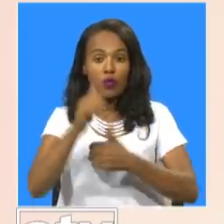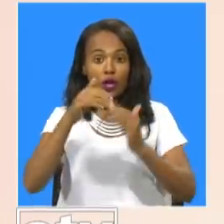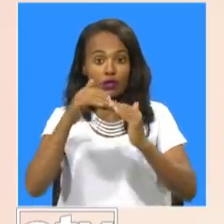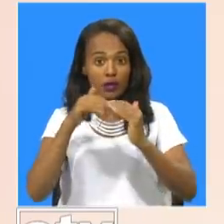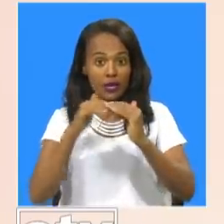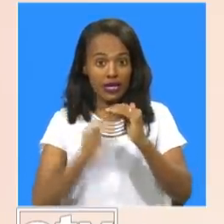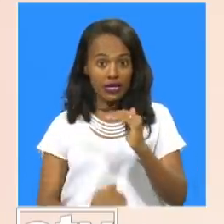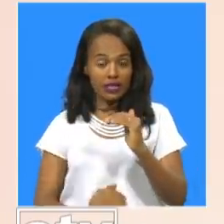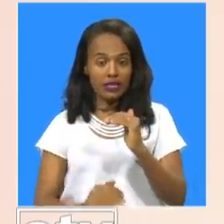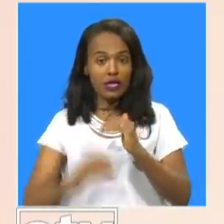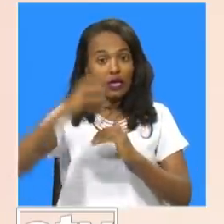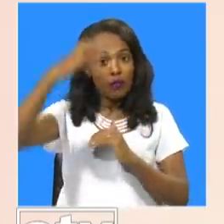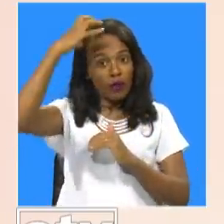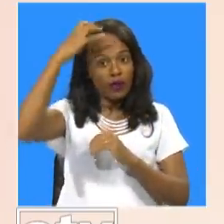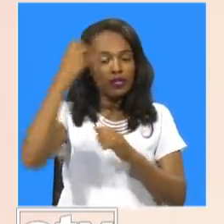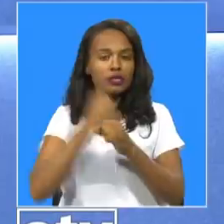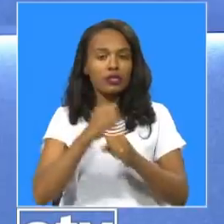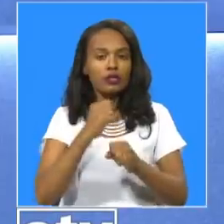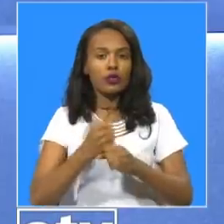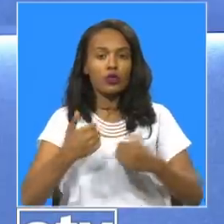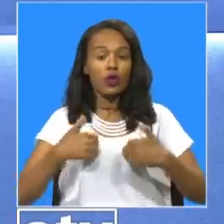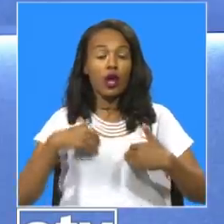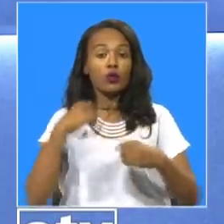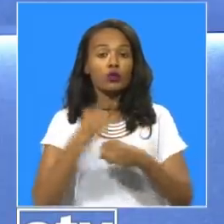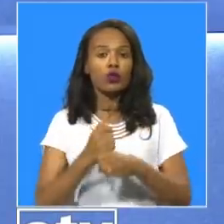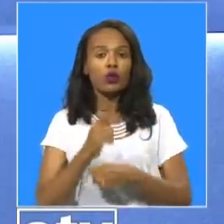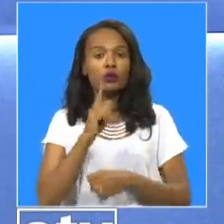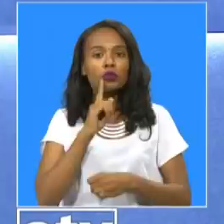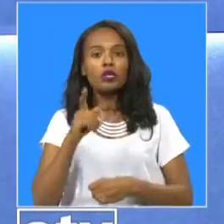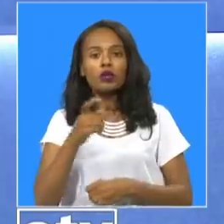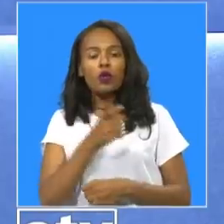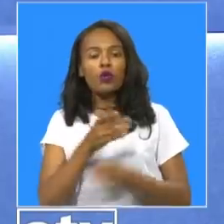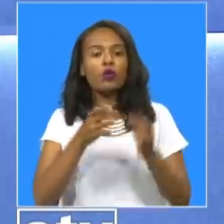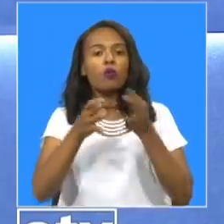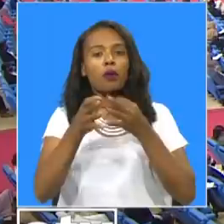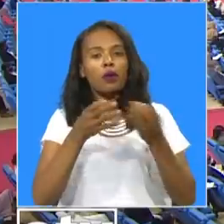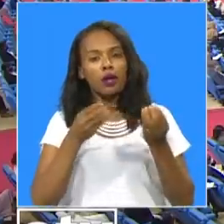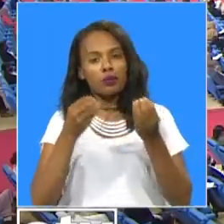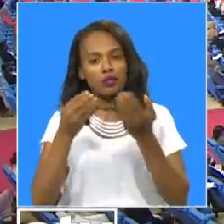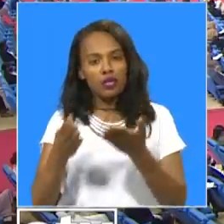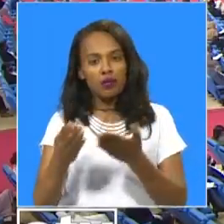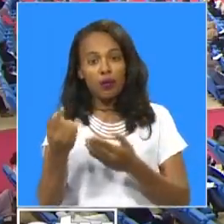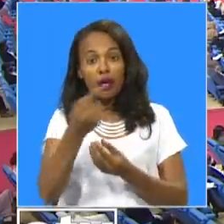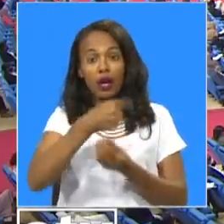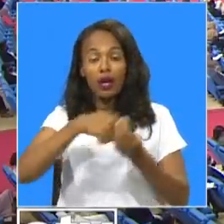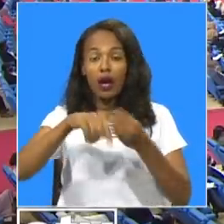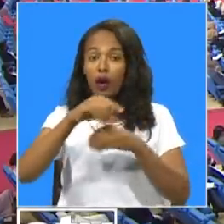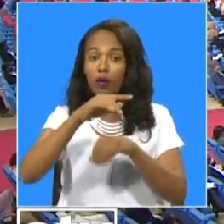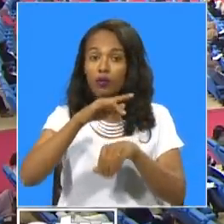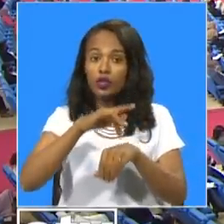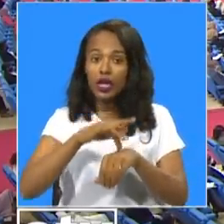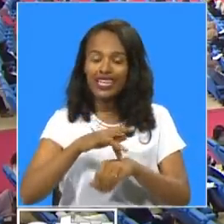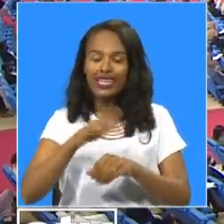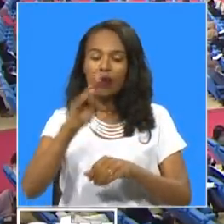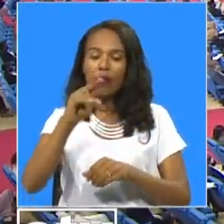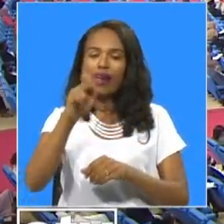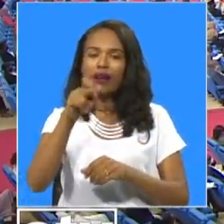ለመቀነስ በመንግስት እየተሰሩ ያሉ ስራዎች ምን እንደሆኑ ማብራሪያ ቢሰጥበት። በአንዳንድ አካባቢዎች